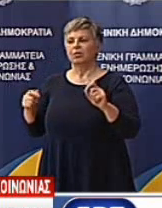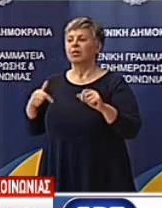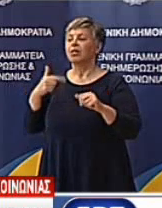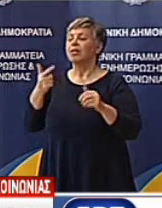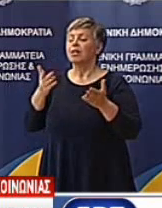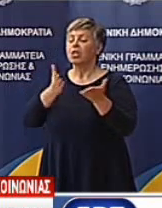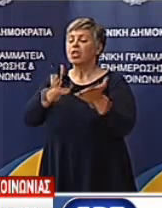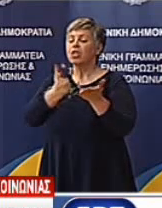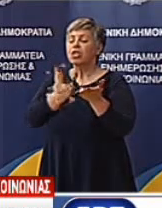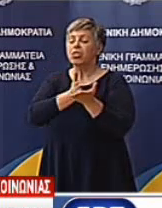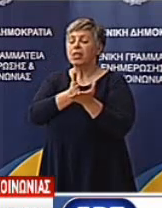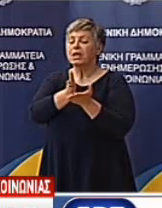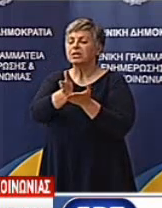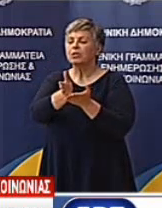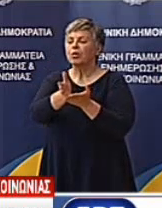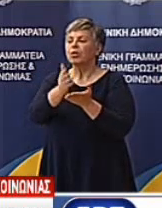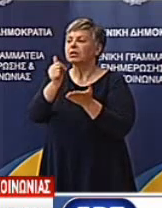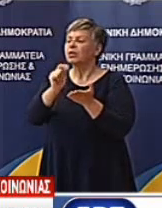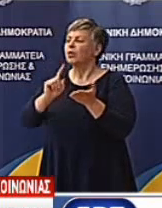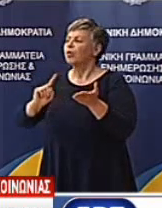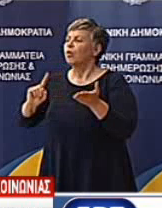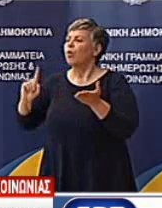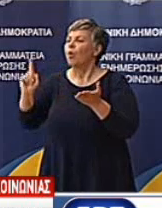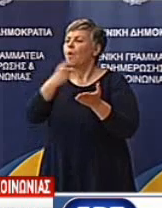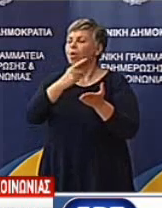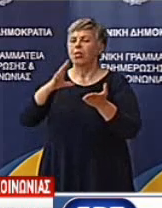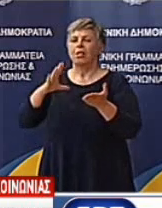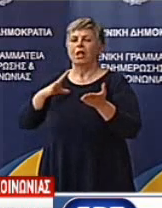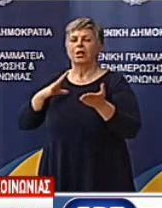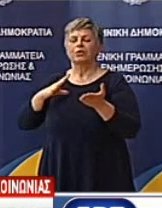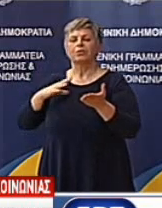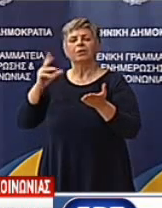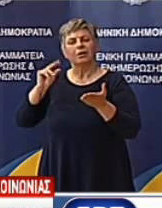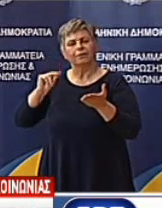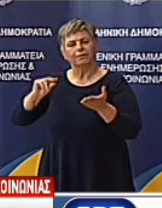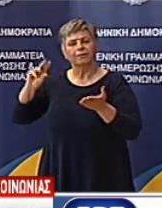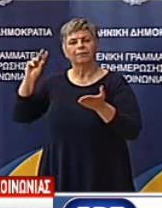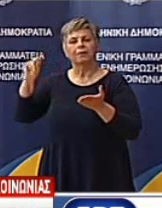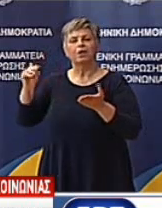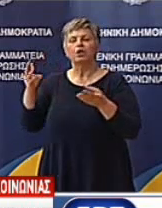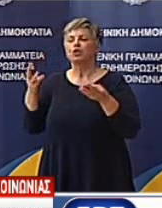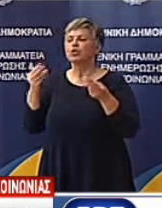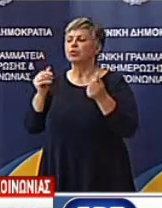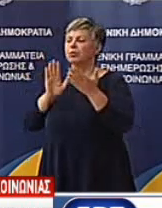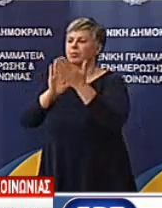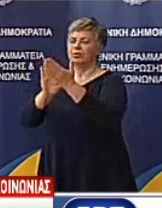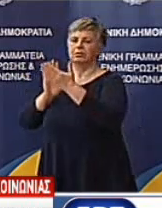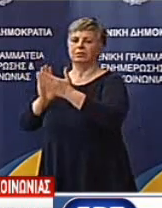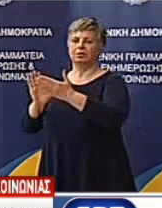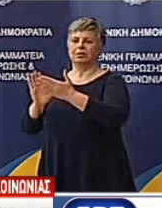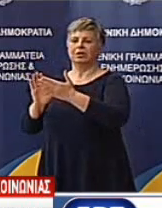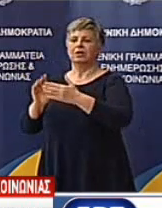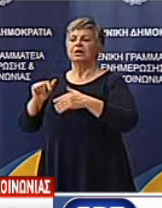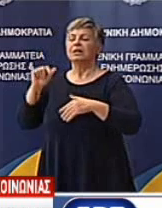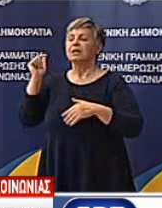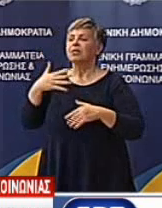νόμων, ίσων όρων για όλους τους πολίτες, με ένα ταξικό πρόσημο το οποίο λέει ότι να ελαφρύνει τα κατώτερα και